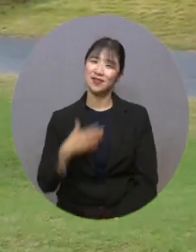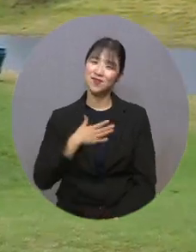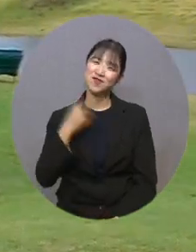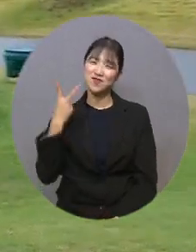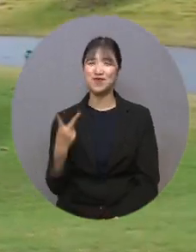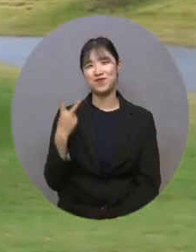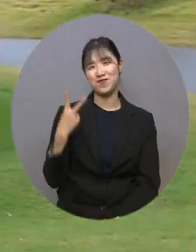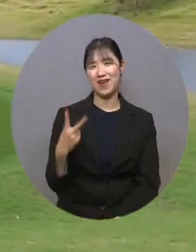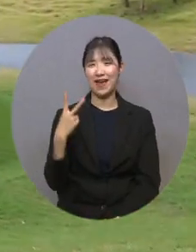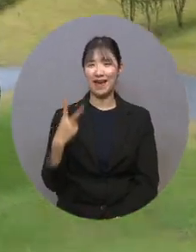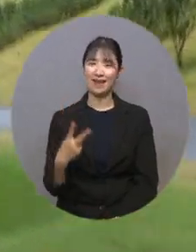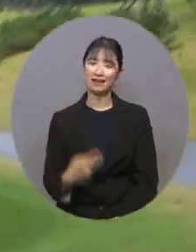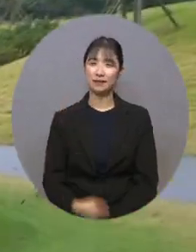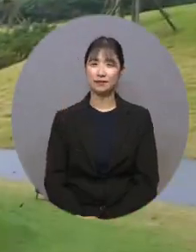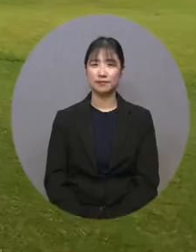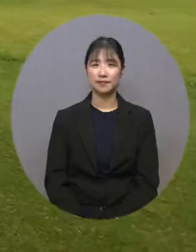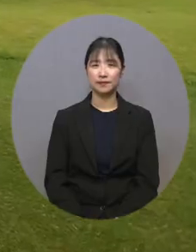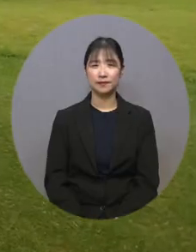장.